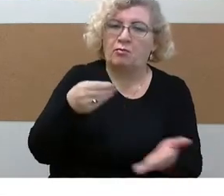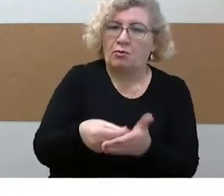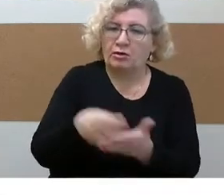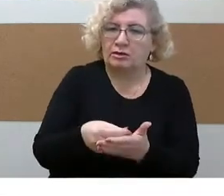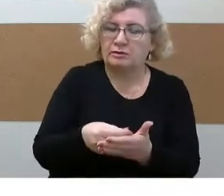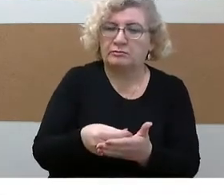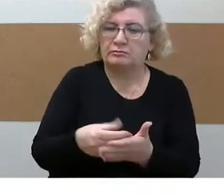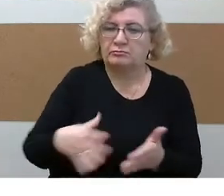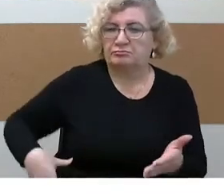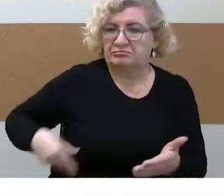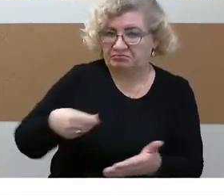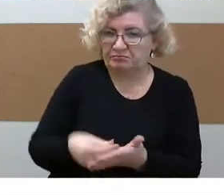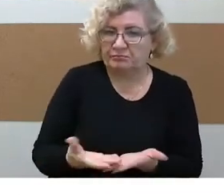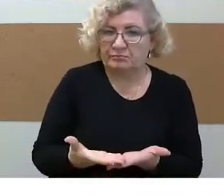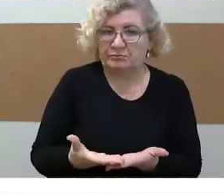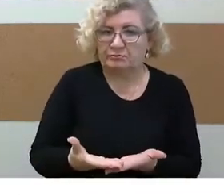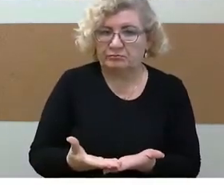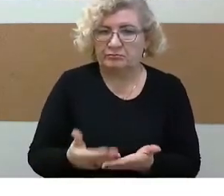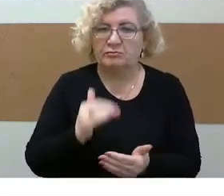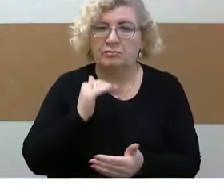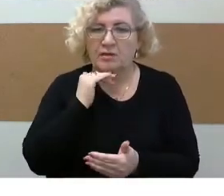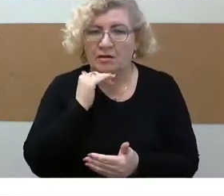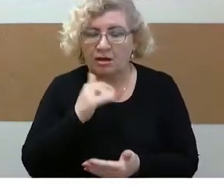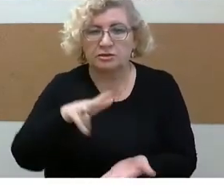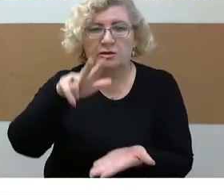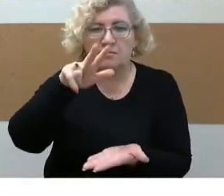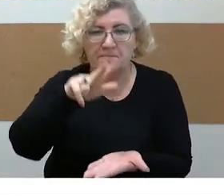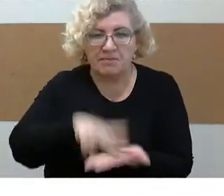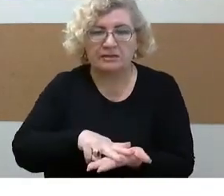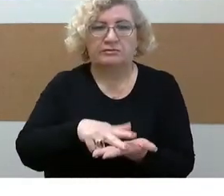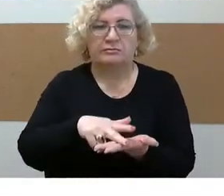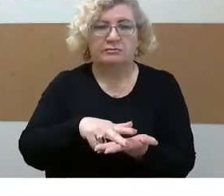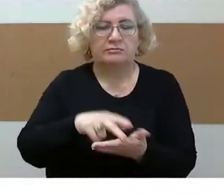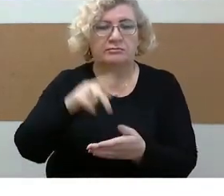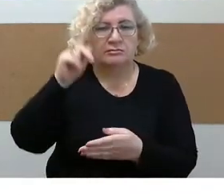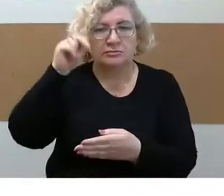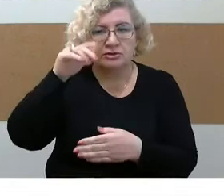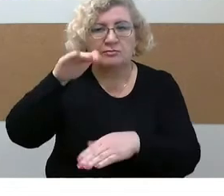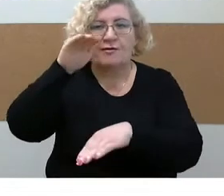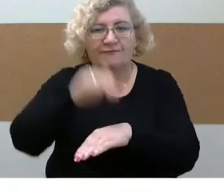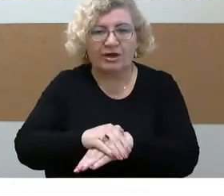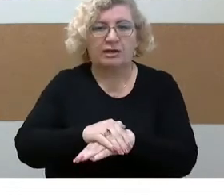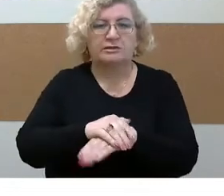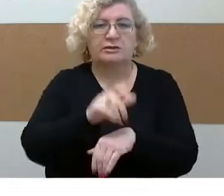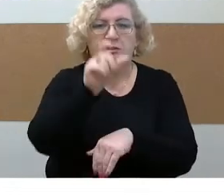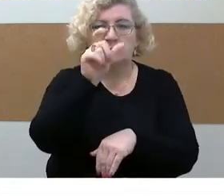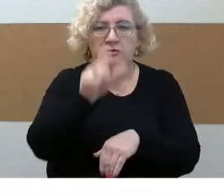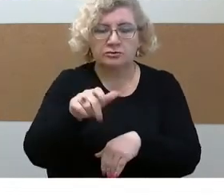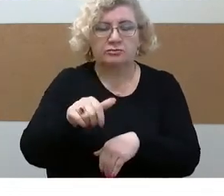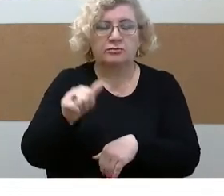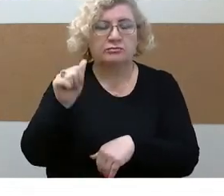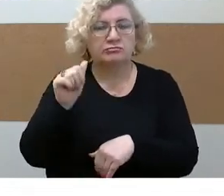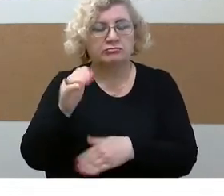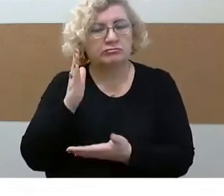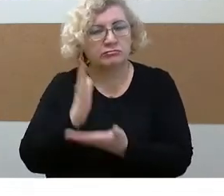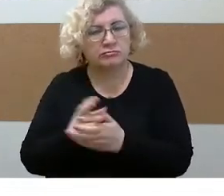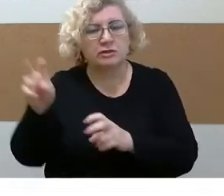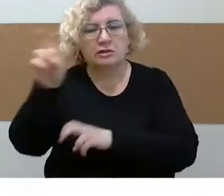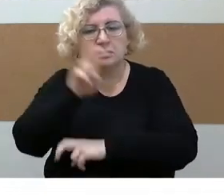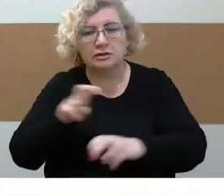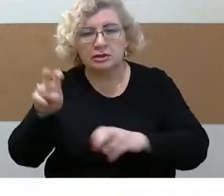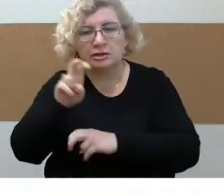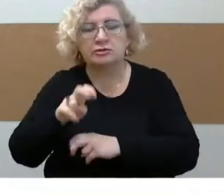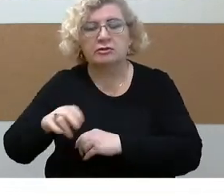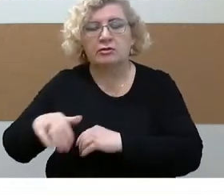Tai reiškia, tai patvirtina tą senai, na, žinomas faktą, kad žmonės labai dažnai ieško pagalbos,